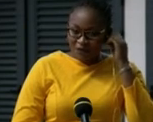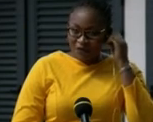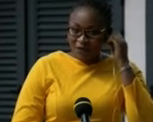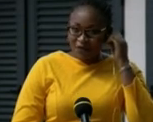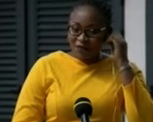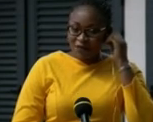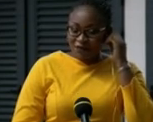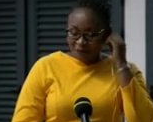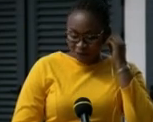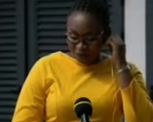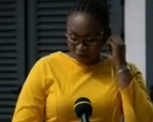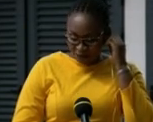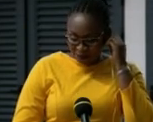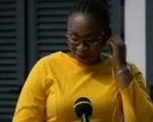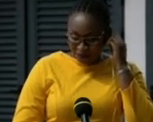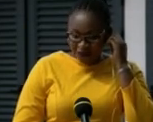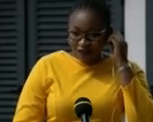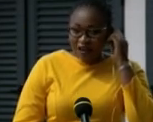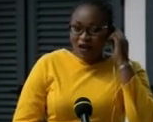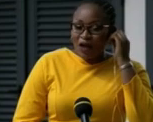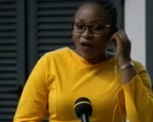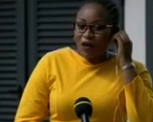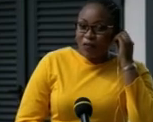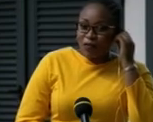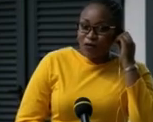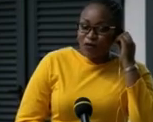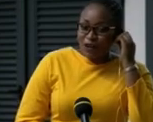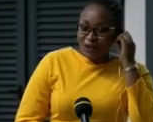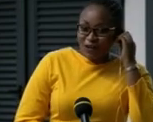d'actualité. Françoise Bouella. Lualaba où notre consoeur.